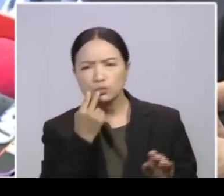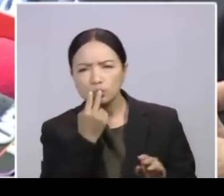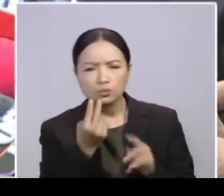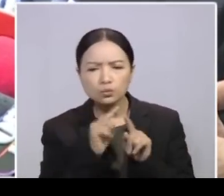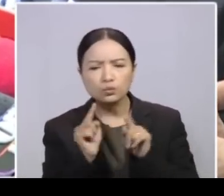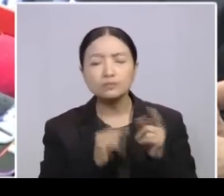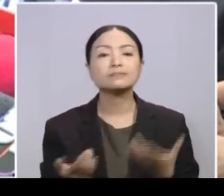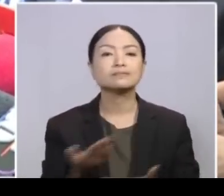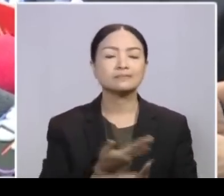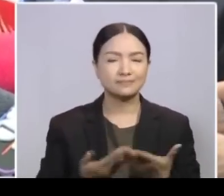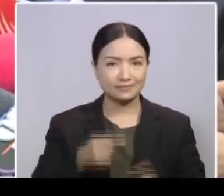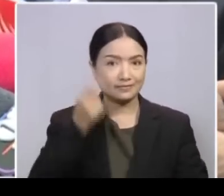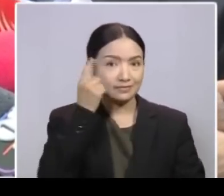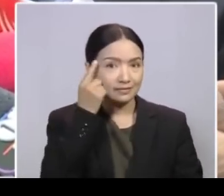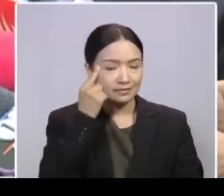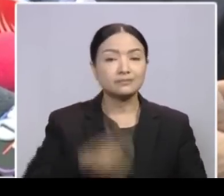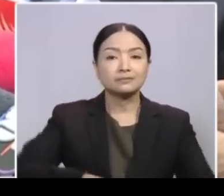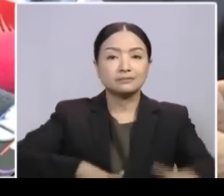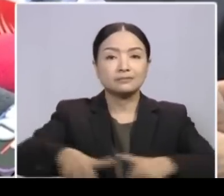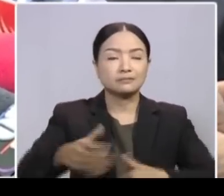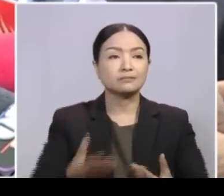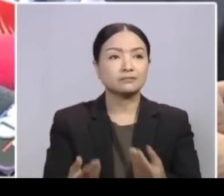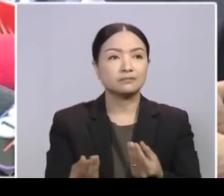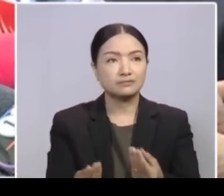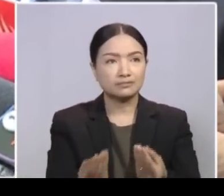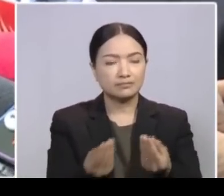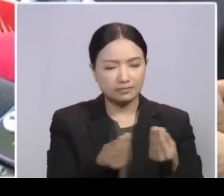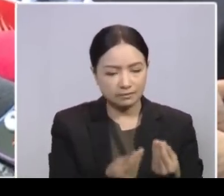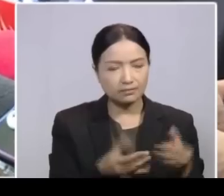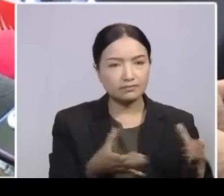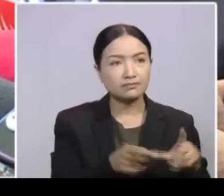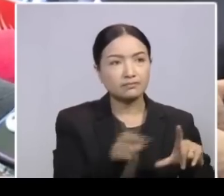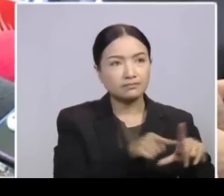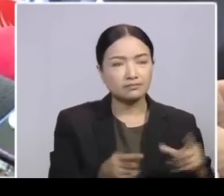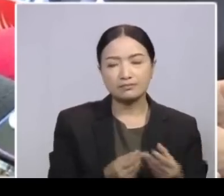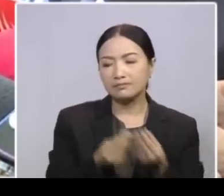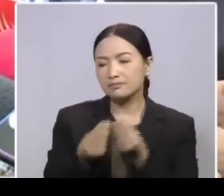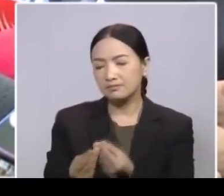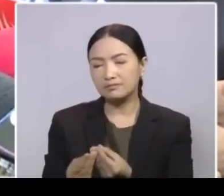จากันซึ่งคิดว่าประชาชนมอบให้ก้าวไกลกับเพื่อไทยนี่เป็นปลาท่